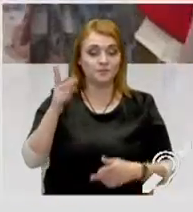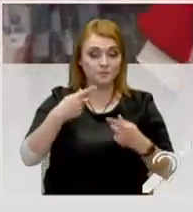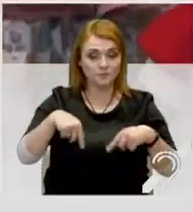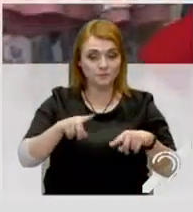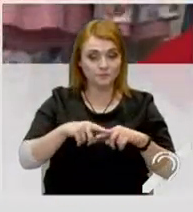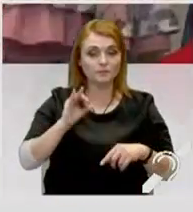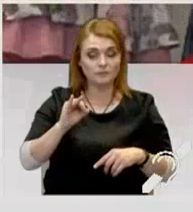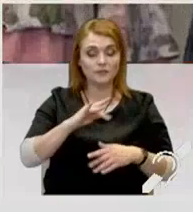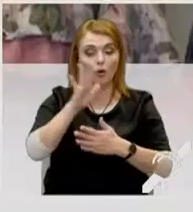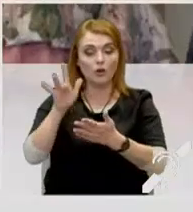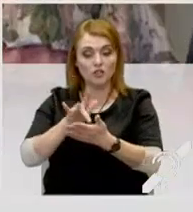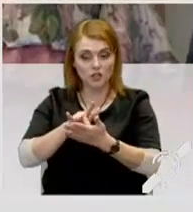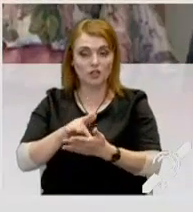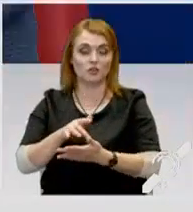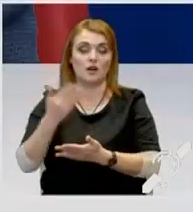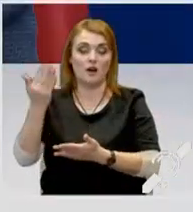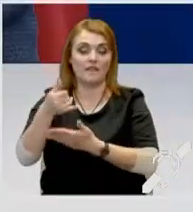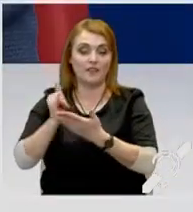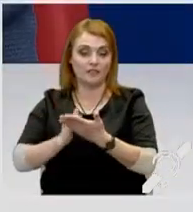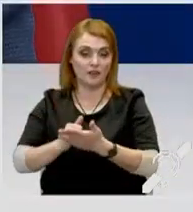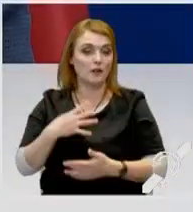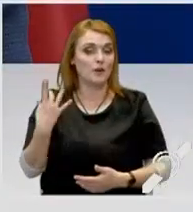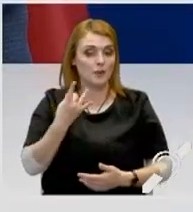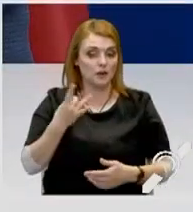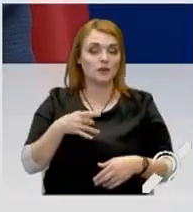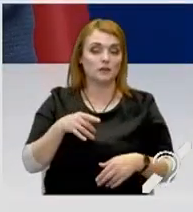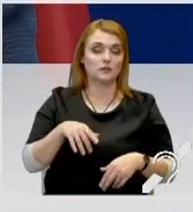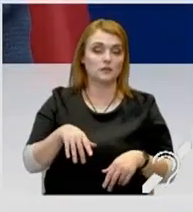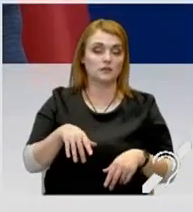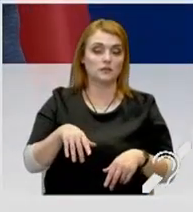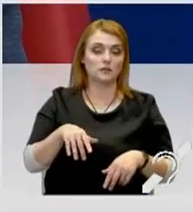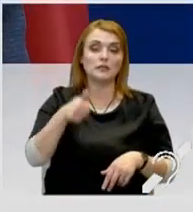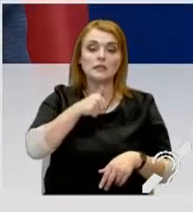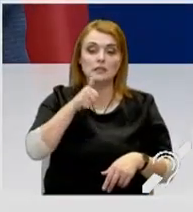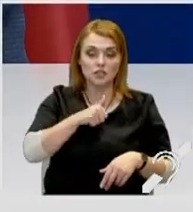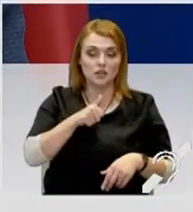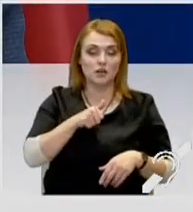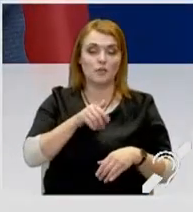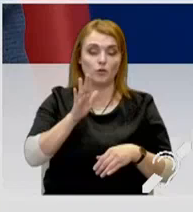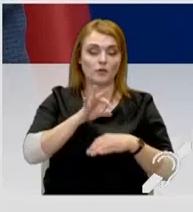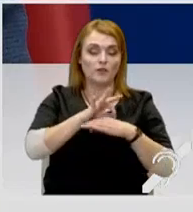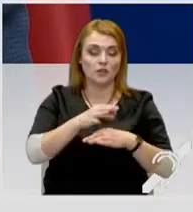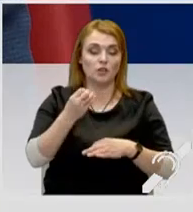organizat și un orășel al vinificatorilor. Pentru prima dată vom încerca să facem un mini-festival al vinului